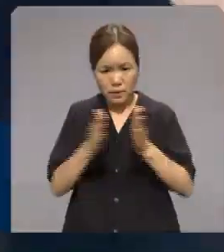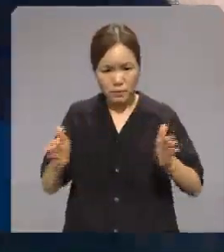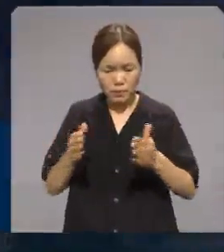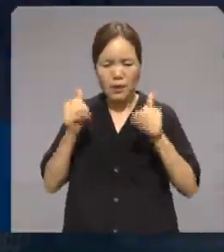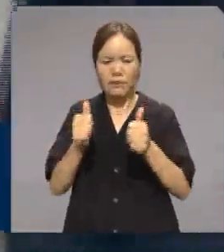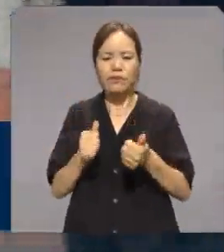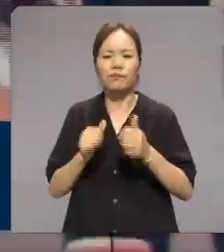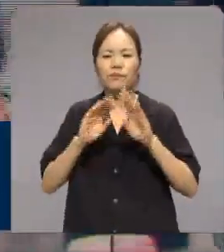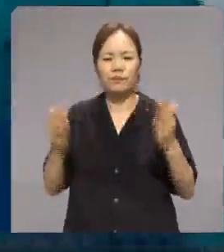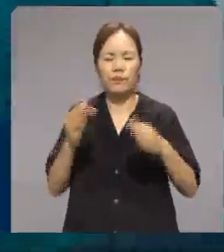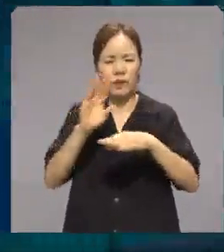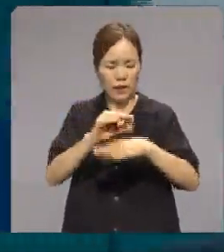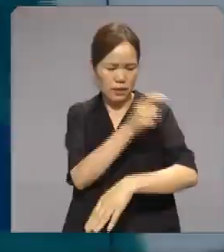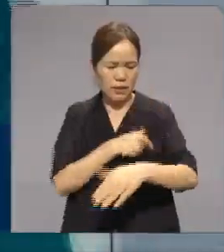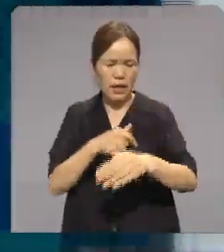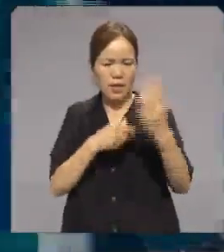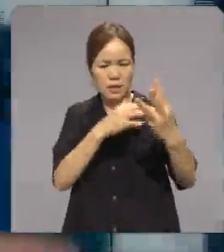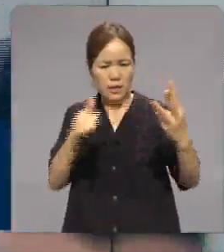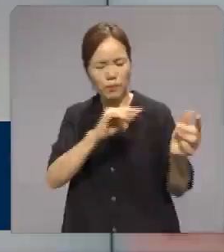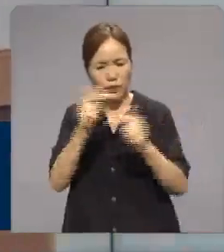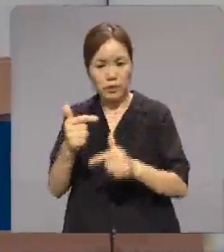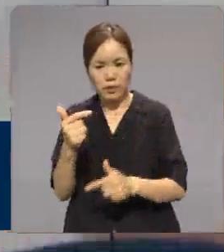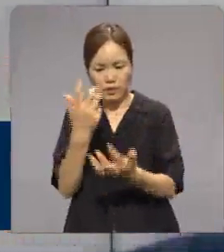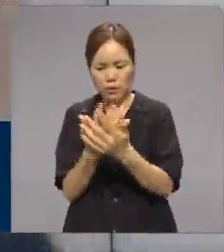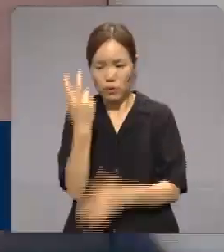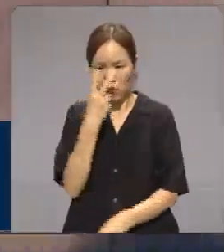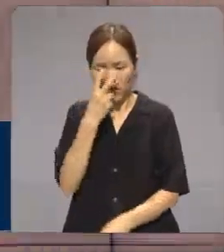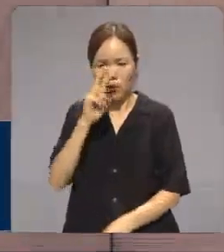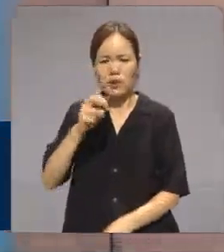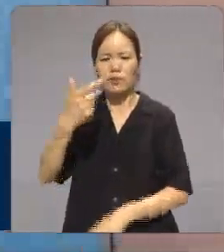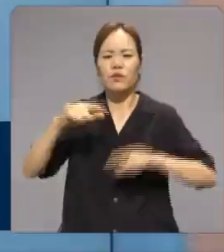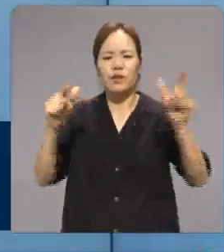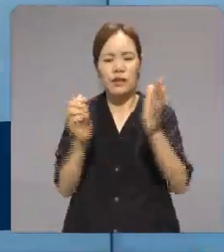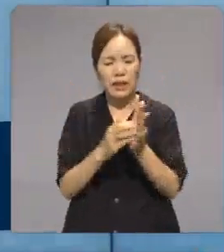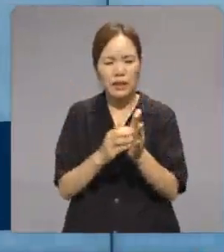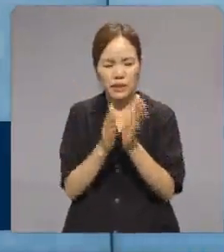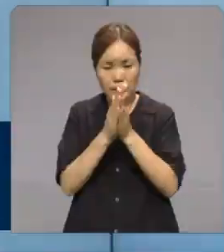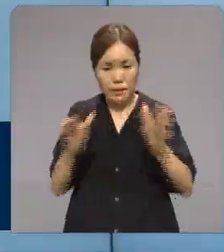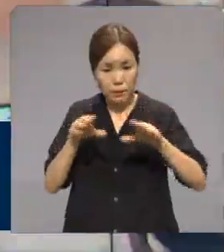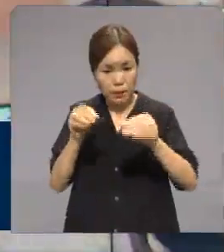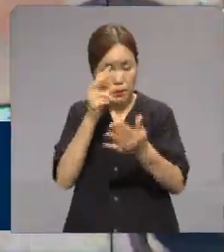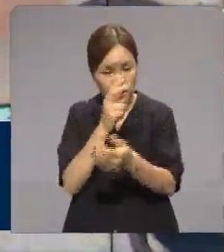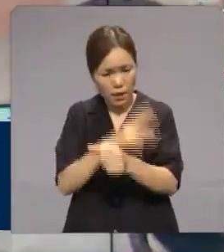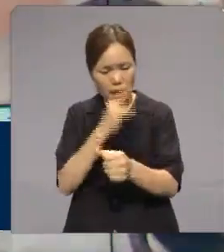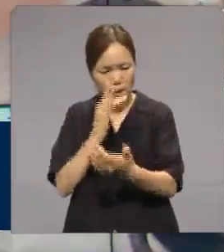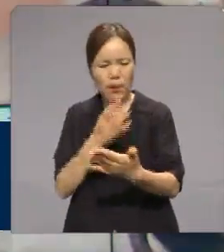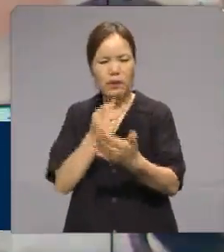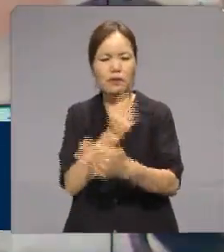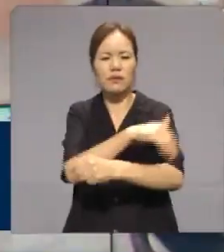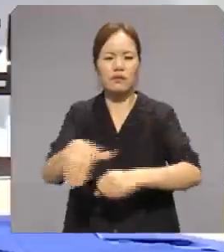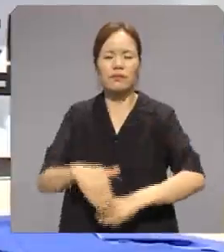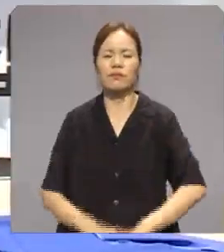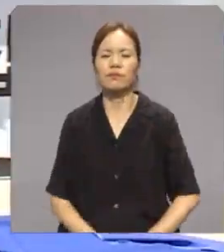박문진 이사 3명과 방통의 의견을 검토해 오는 26일까지 집행정지 여부를 결정할 예정입니다. 조유성 기자입니다.